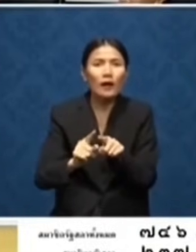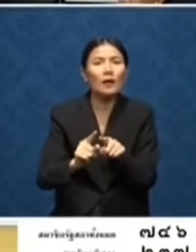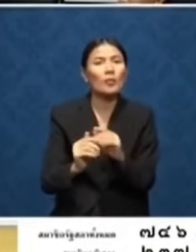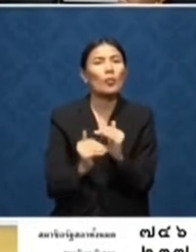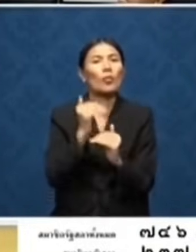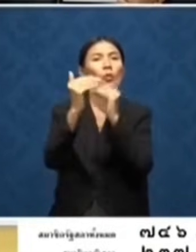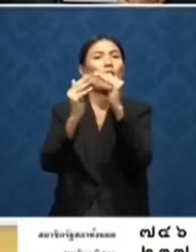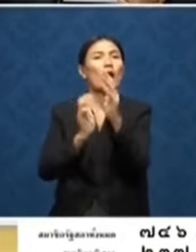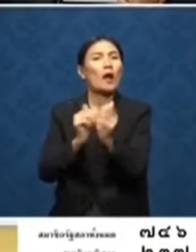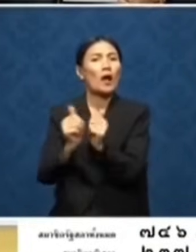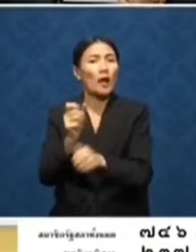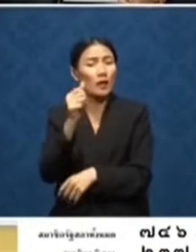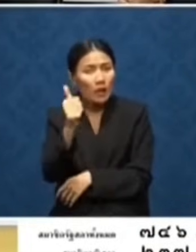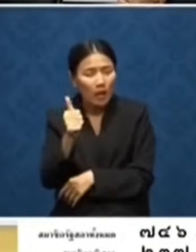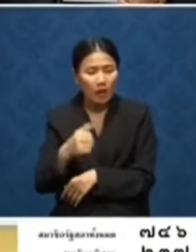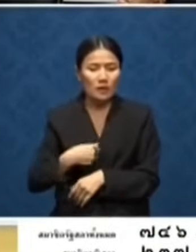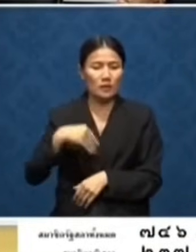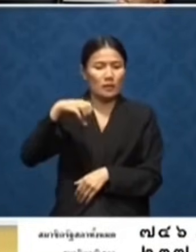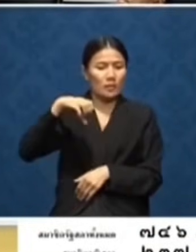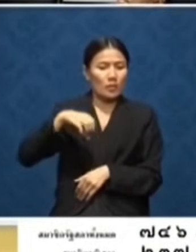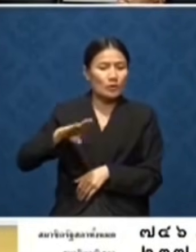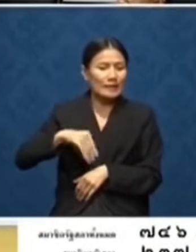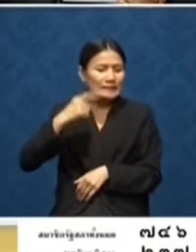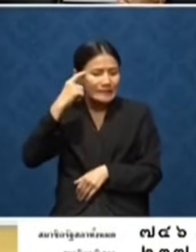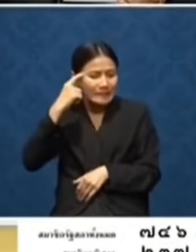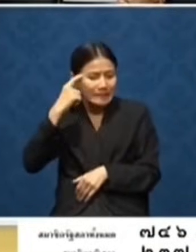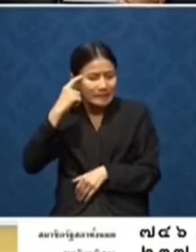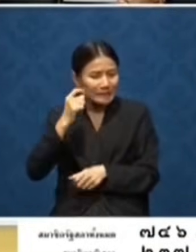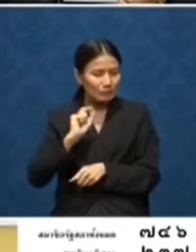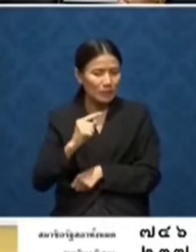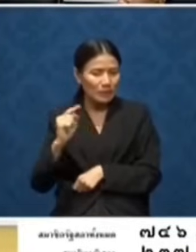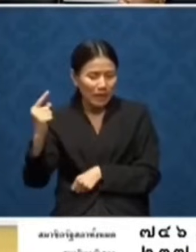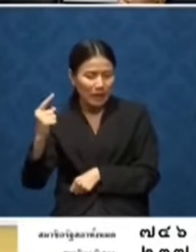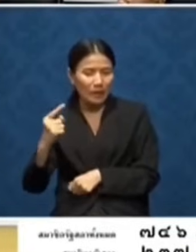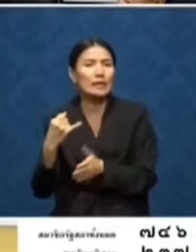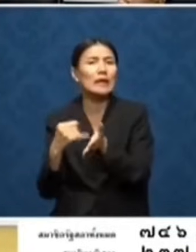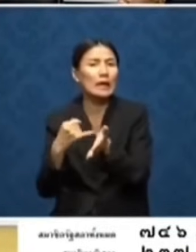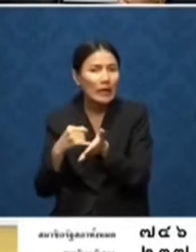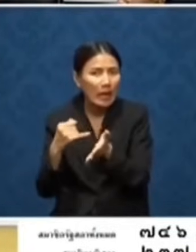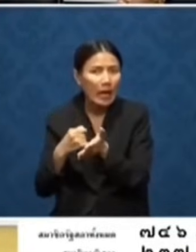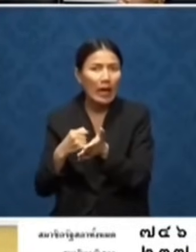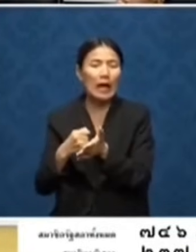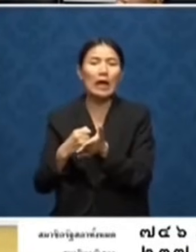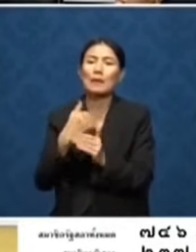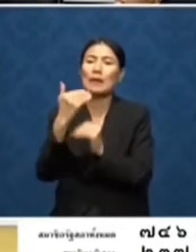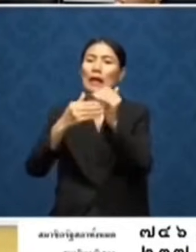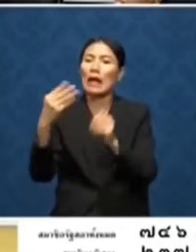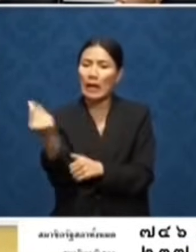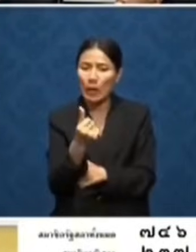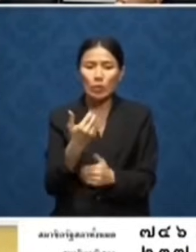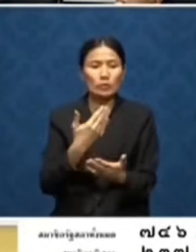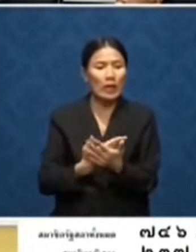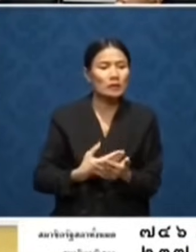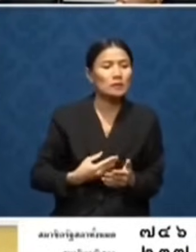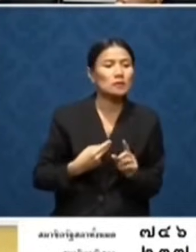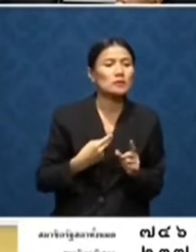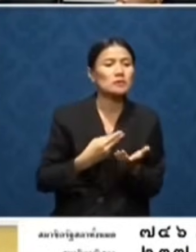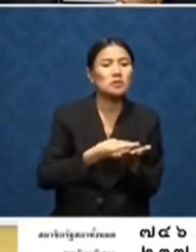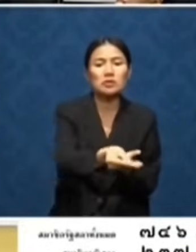ให้การเริ่มต้นทำธุรกิจใหม่ๆทำได้ง่ายขยายตัวได้เร็วแทนที่จะใช้งบประมาณเอาเงินมาแจก